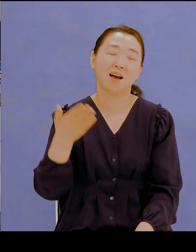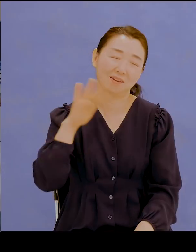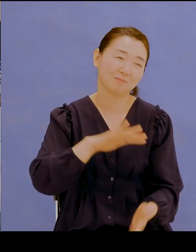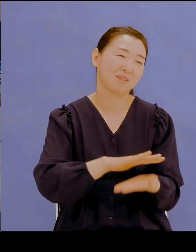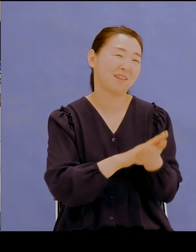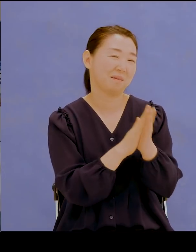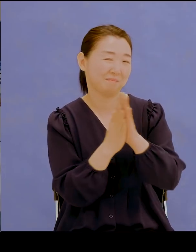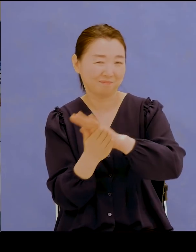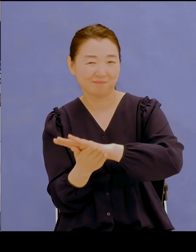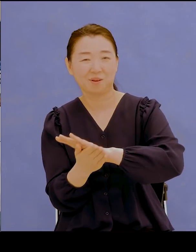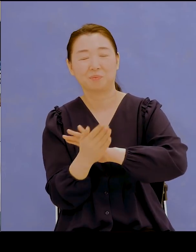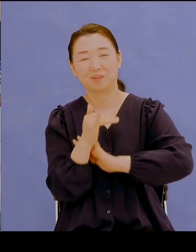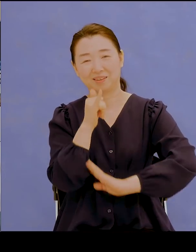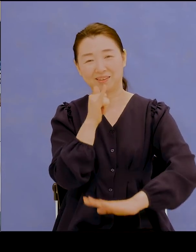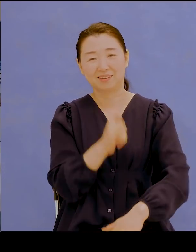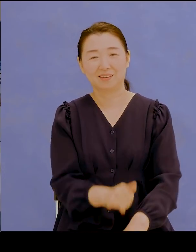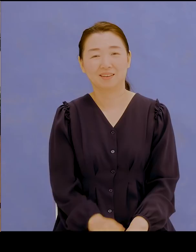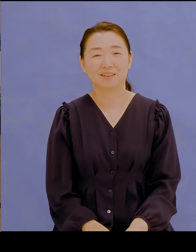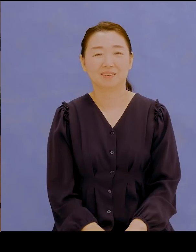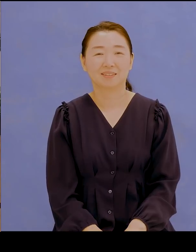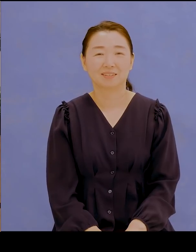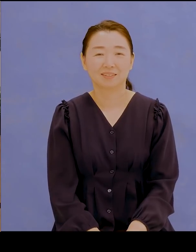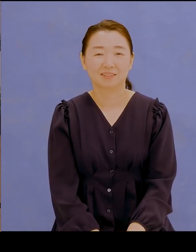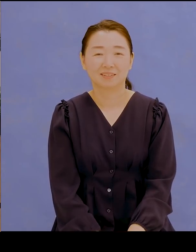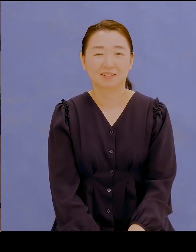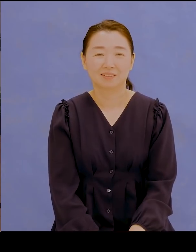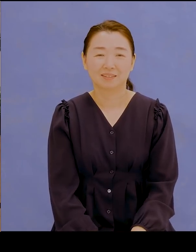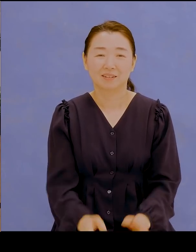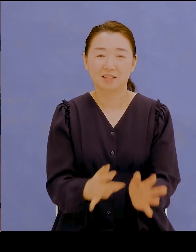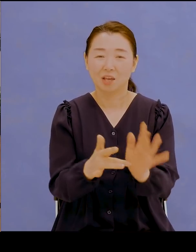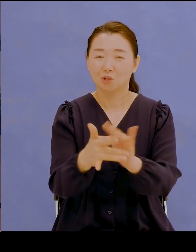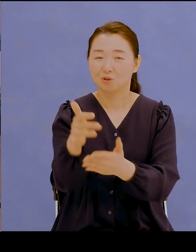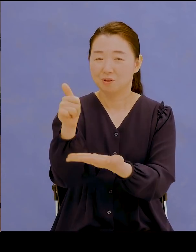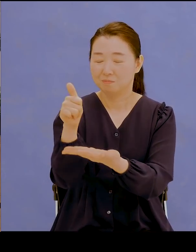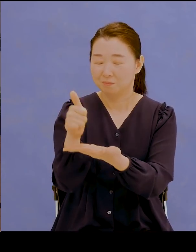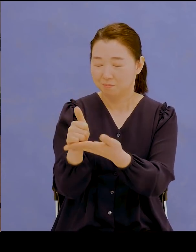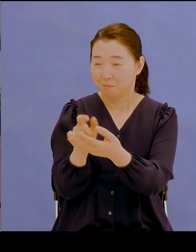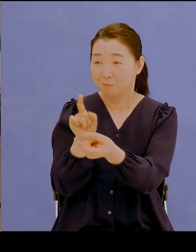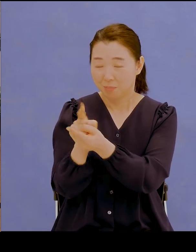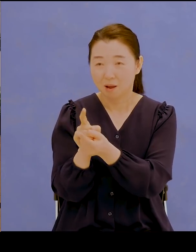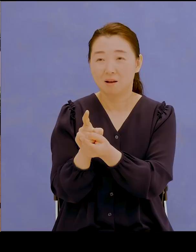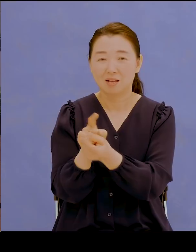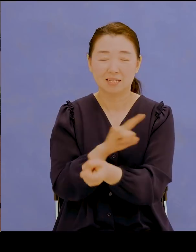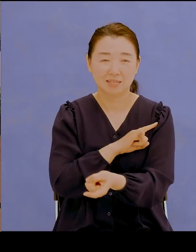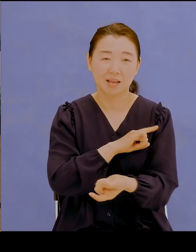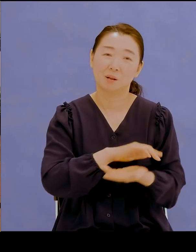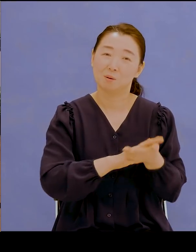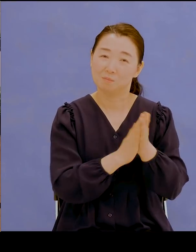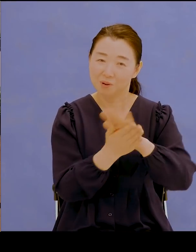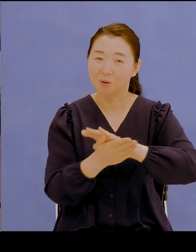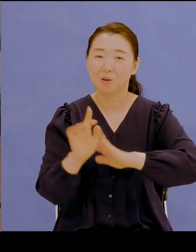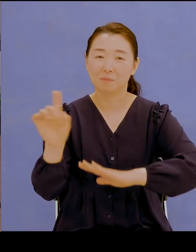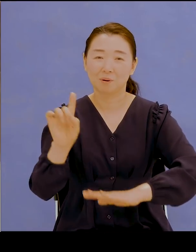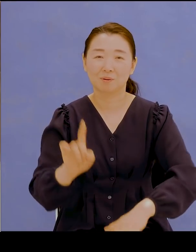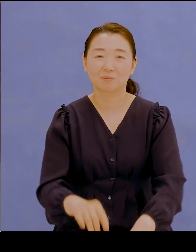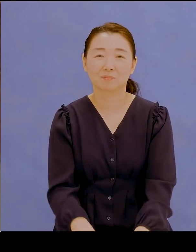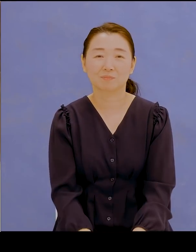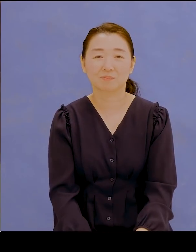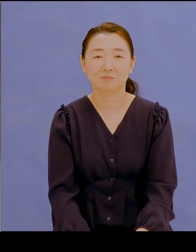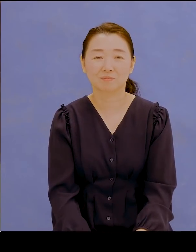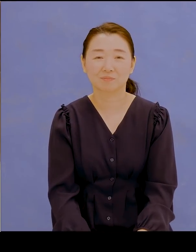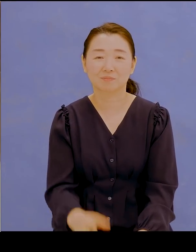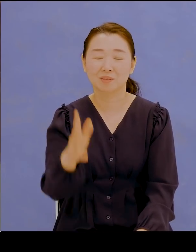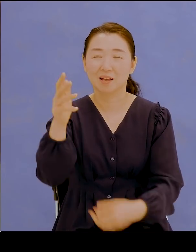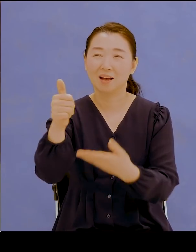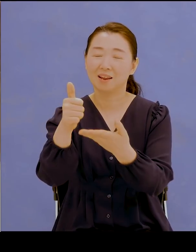약간 변화가 참. 시작이 됐던 것 같아요. 그렇게 예수님을 만나고 나서 제일 달라진 것이 있다면 어떤 것이 있을까요?